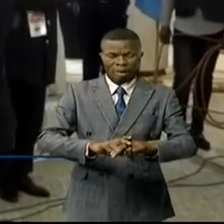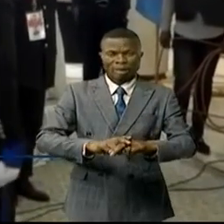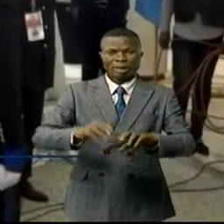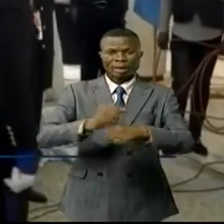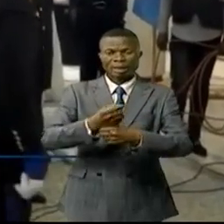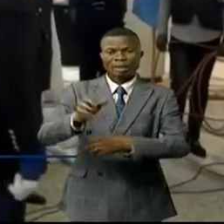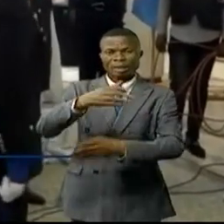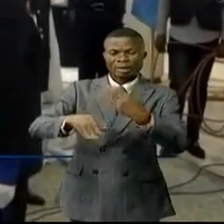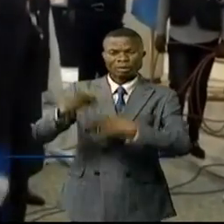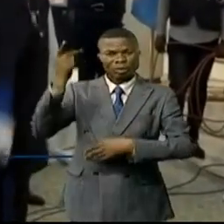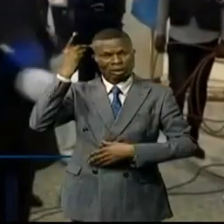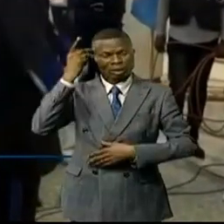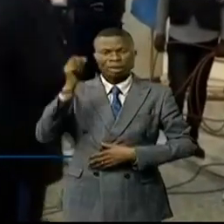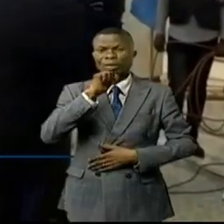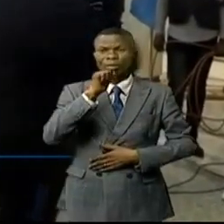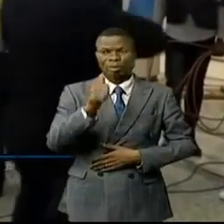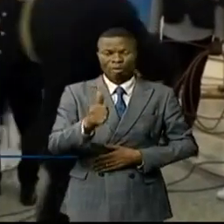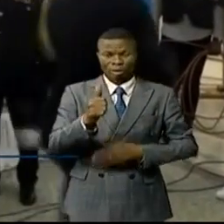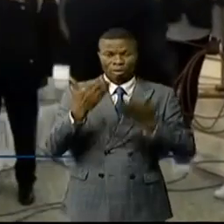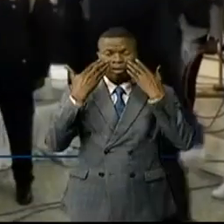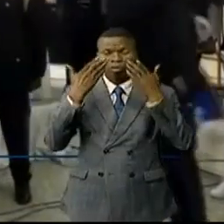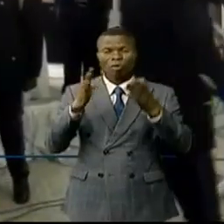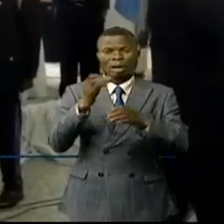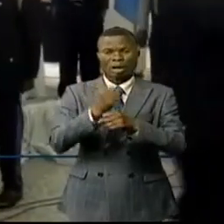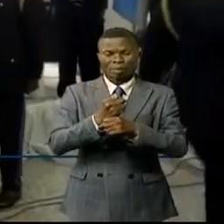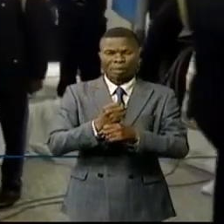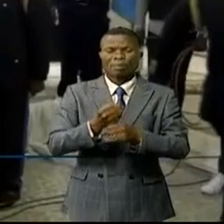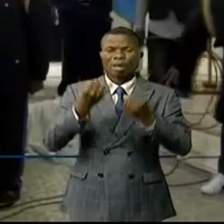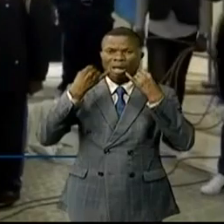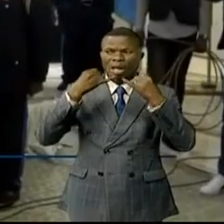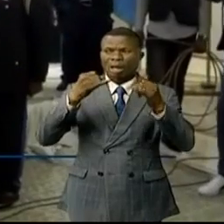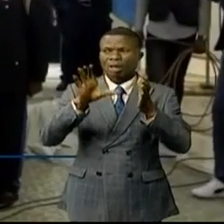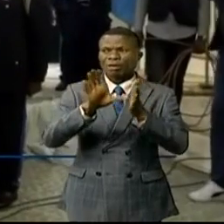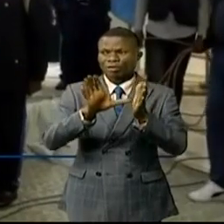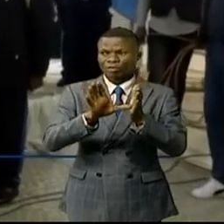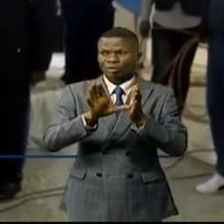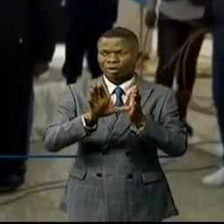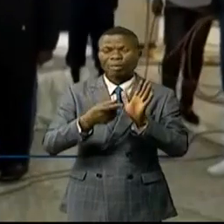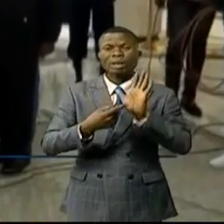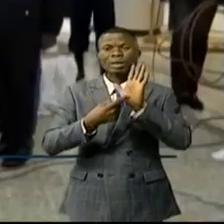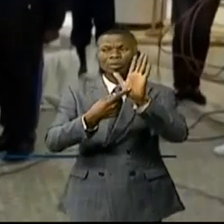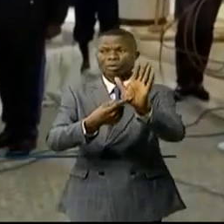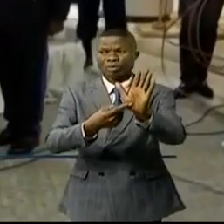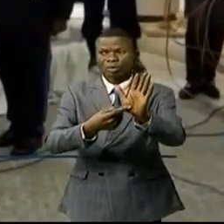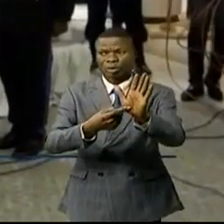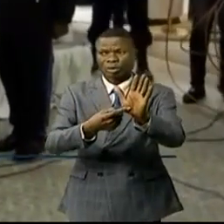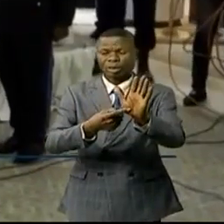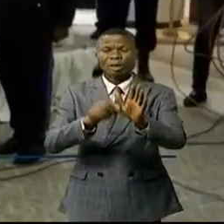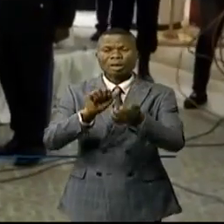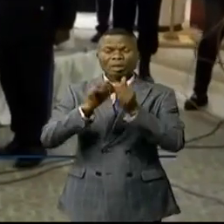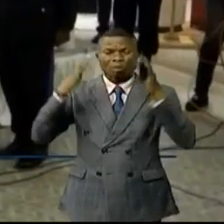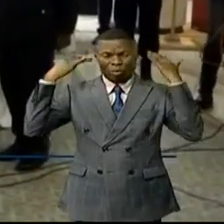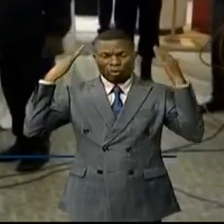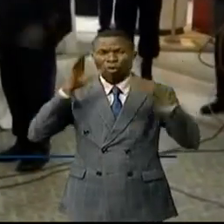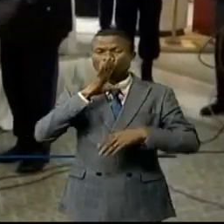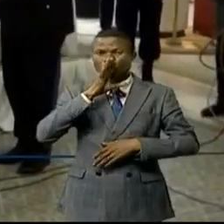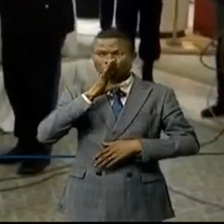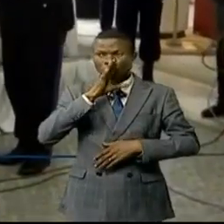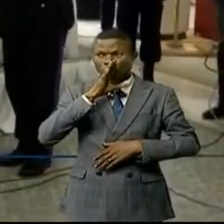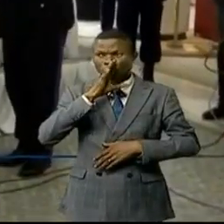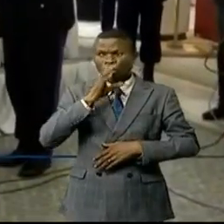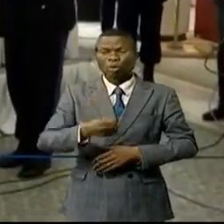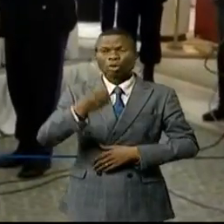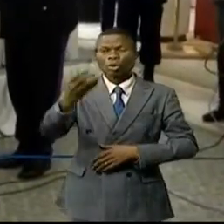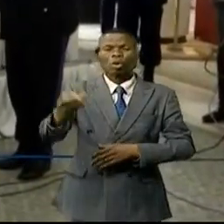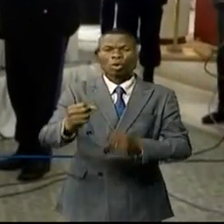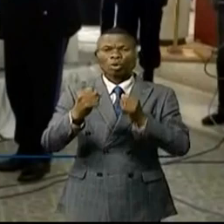à Kinshasa. Voilà un peu les images qui attestent que justement on avait remis le bâton de commandement